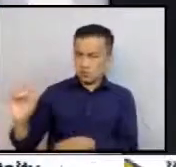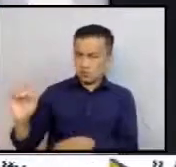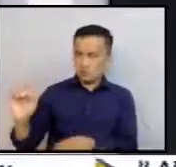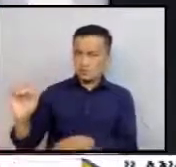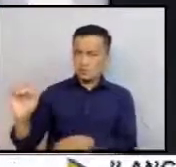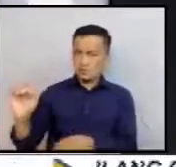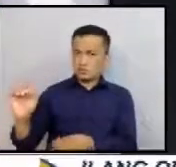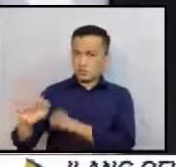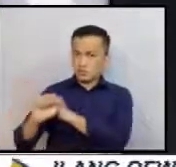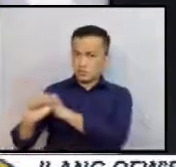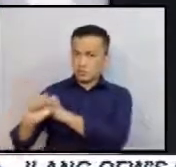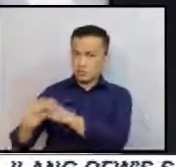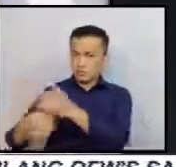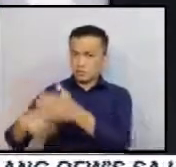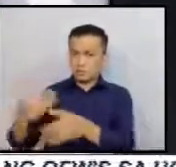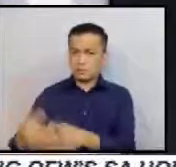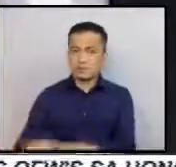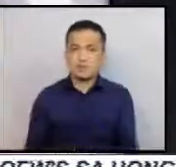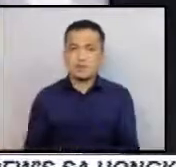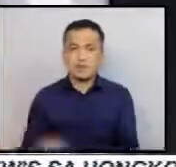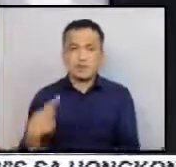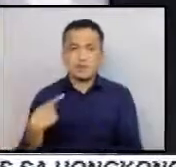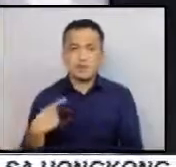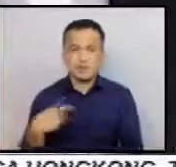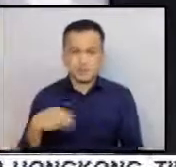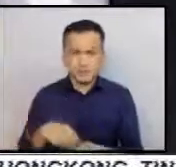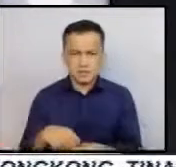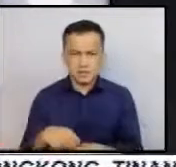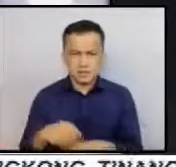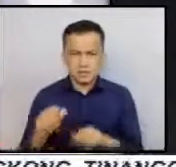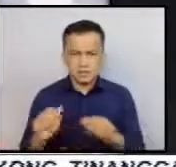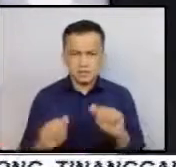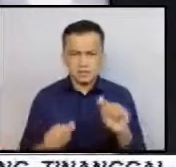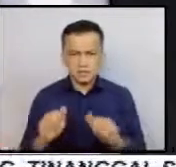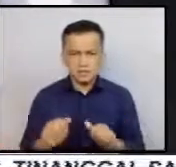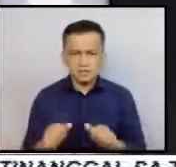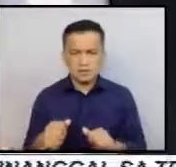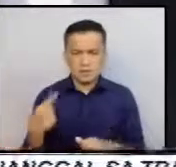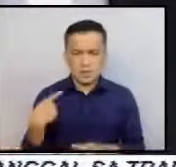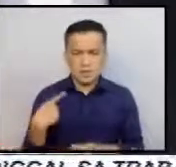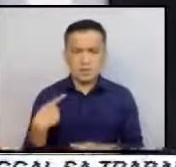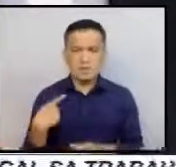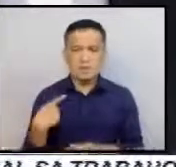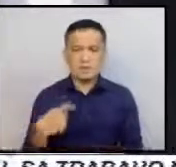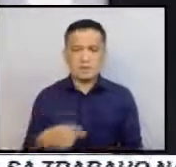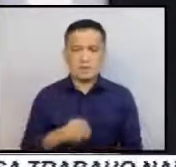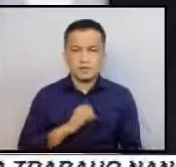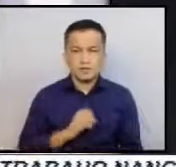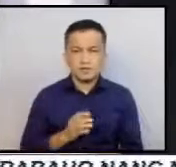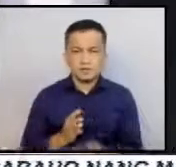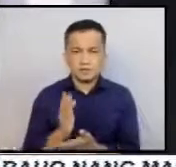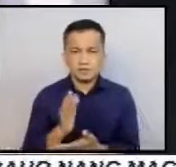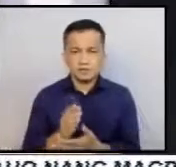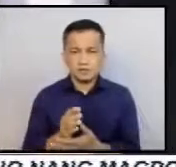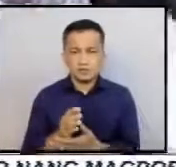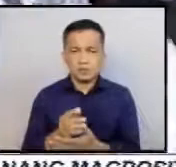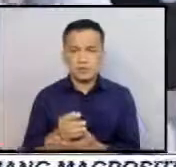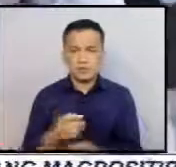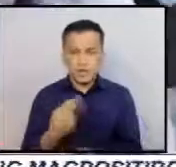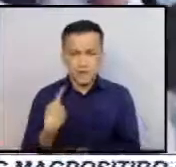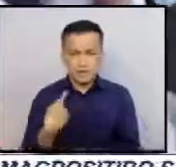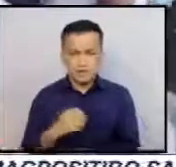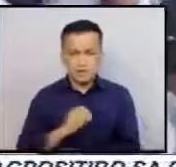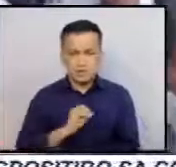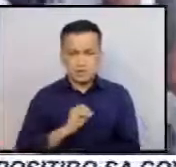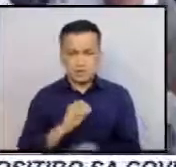silang internal assessment, and they have all the right to come up with their own assessment, and we respect them kung ano man ang kanilang paniniwala.